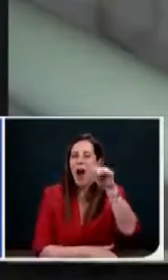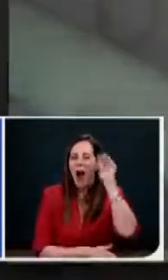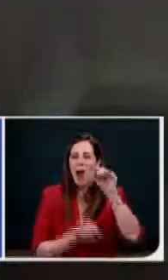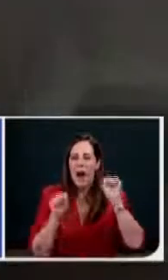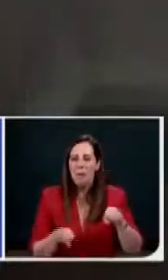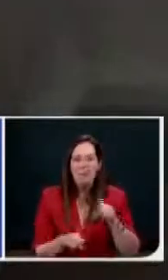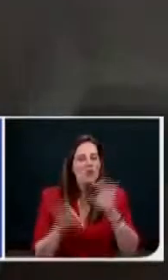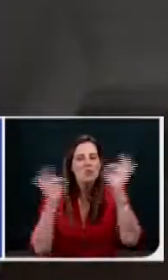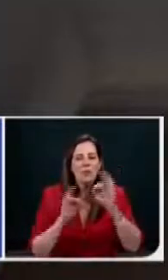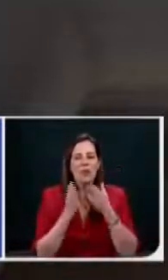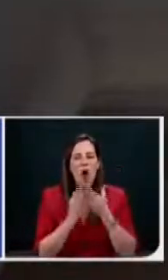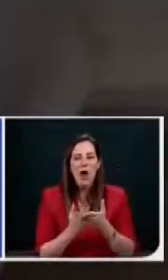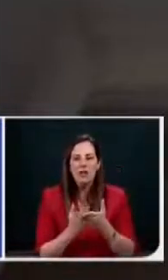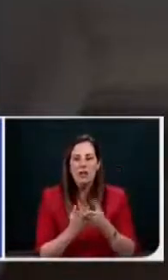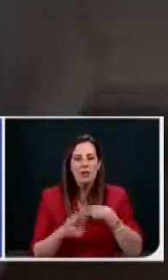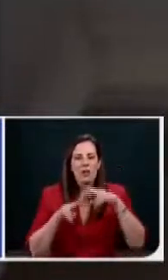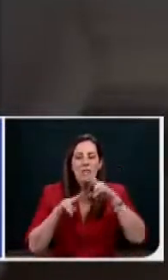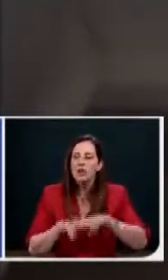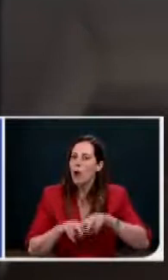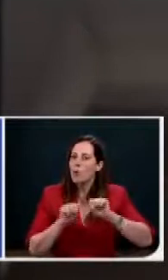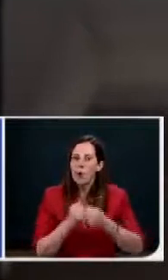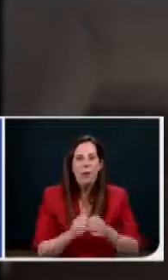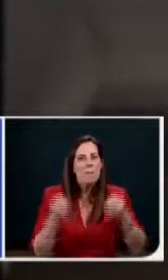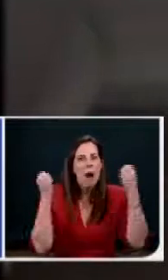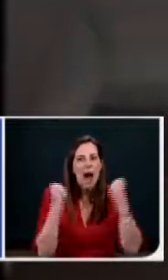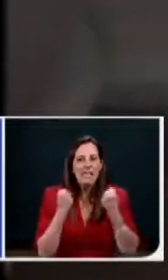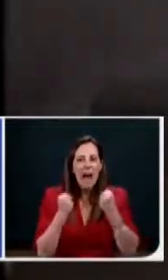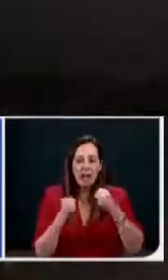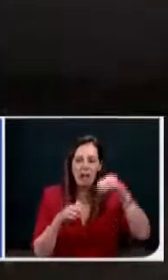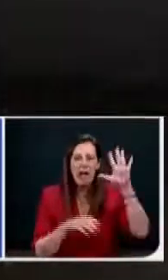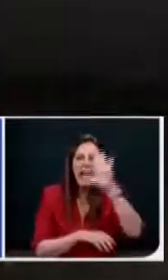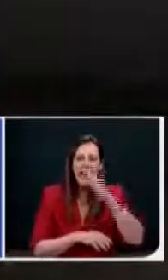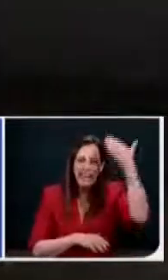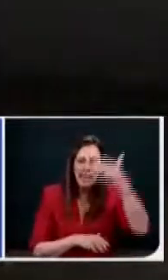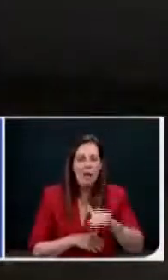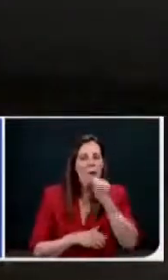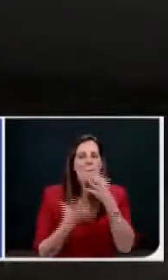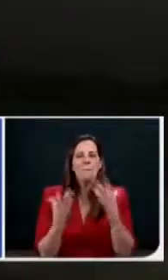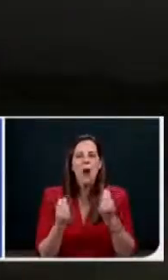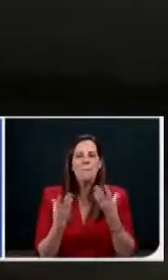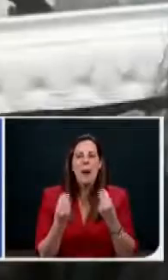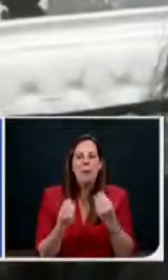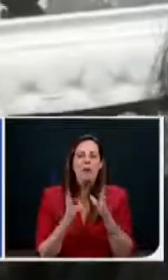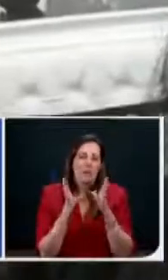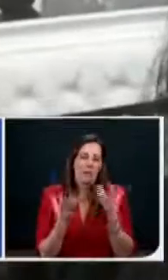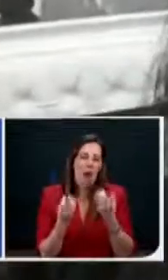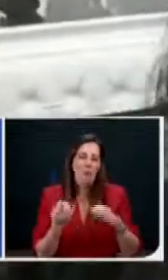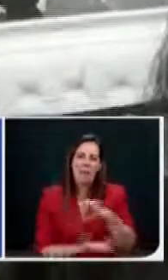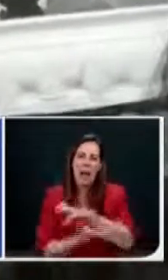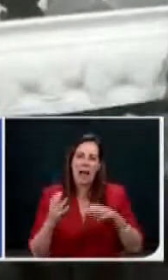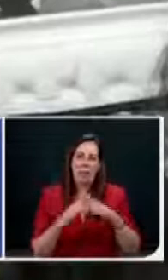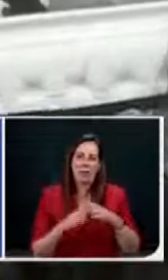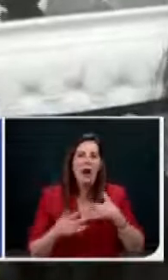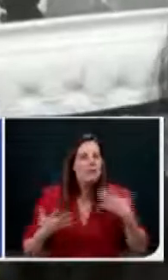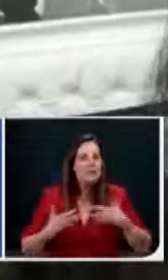אך שום דבר לא עזר ונותרנו עם ליקויים רציניים באזור הקירות ורטיבות והמון בלגן.